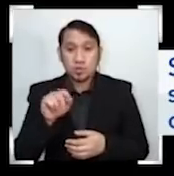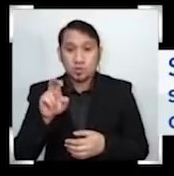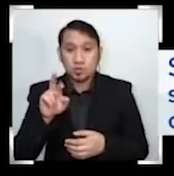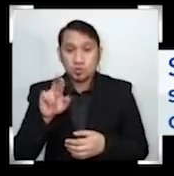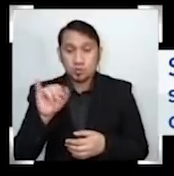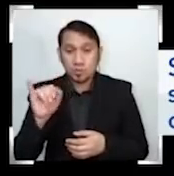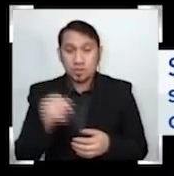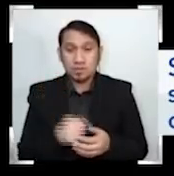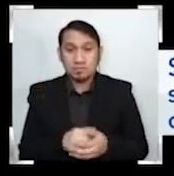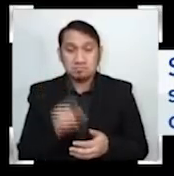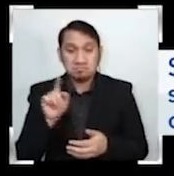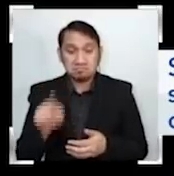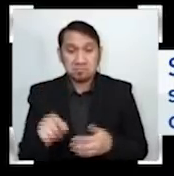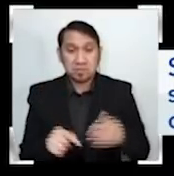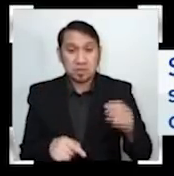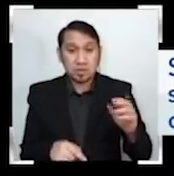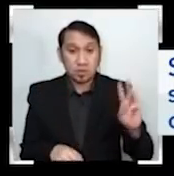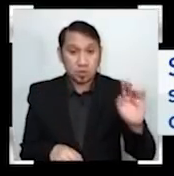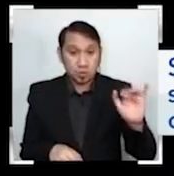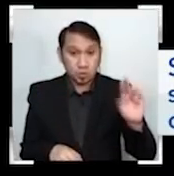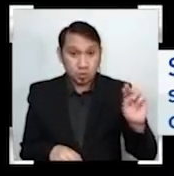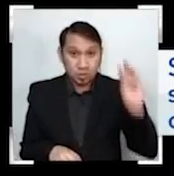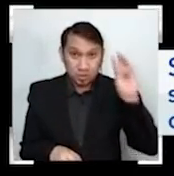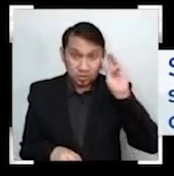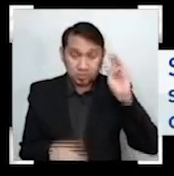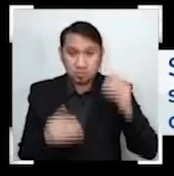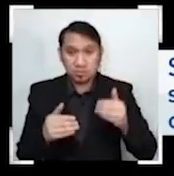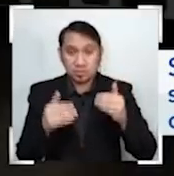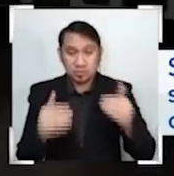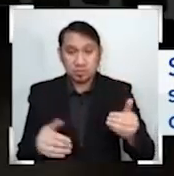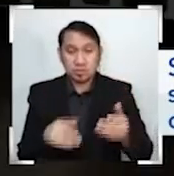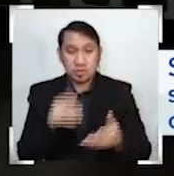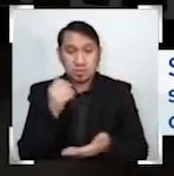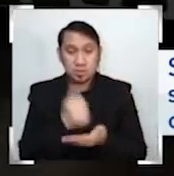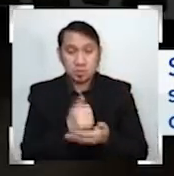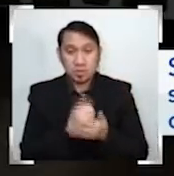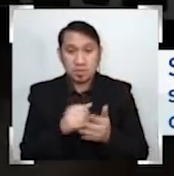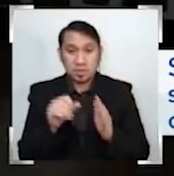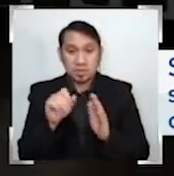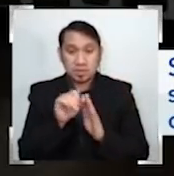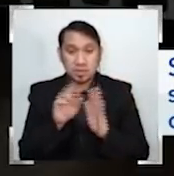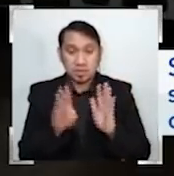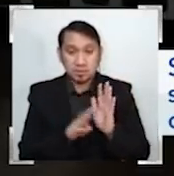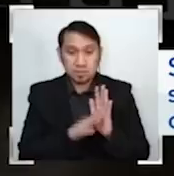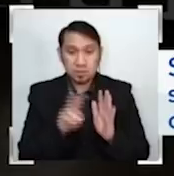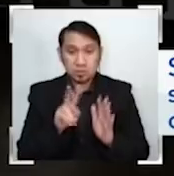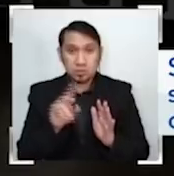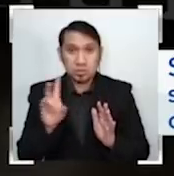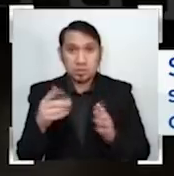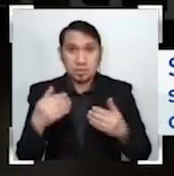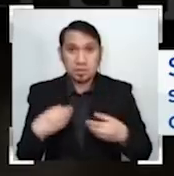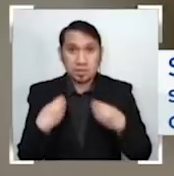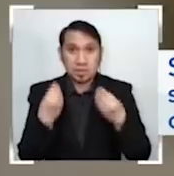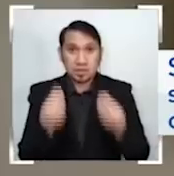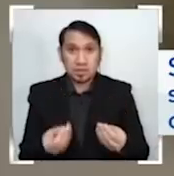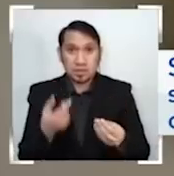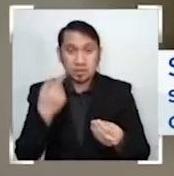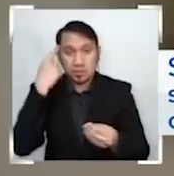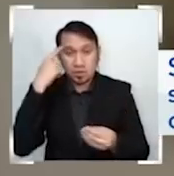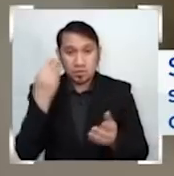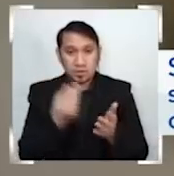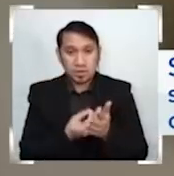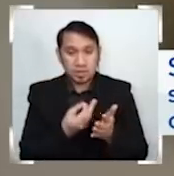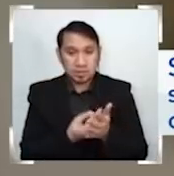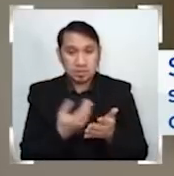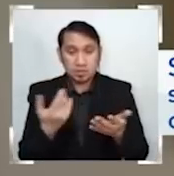Isinusulong din ni Senator Gatchalian ang pagpasa ng Senate Bill 2287 na layong magbigay ng kapangyarihan sa financial regulators na